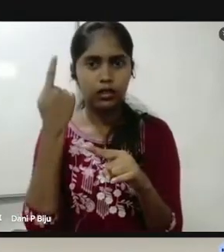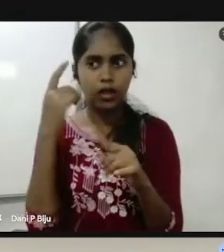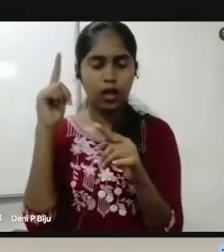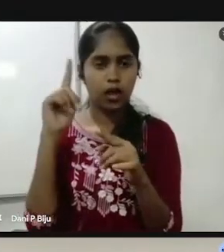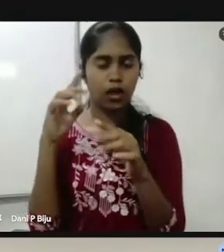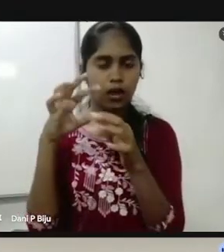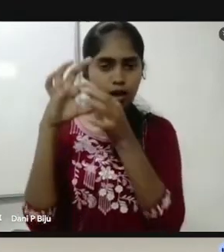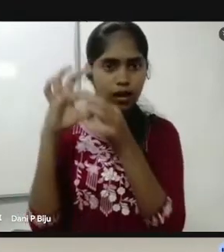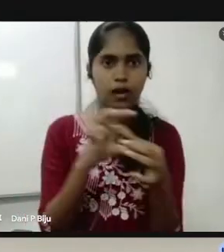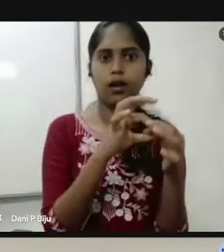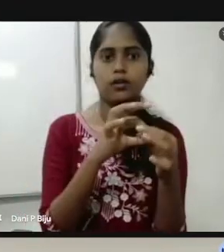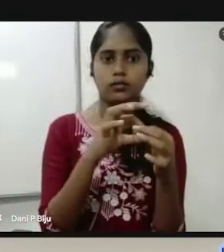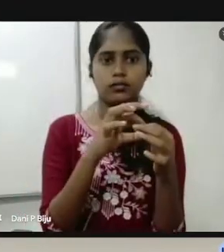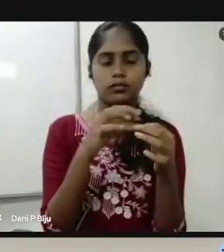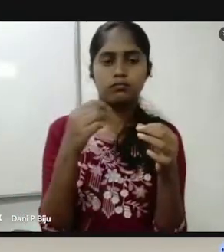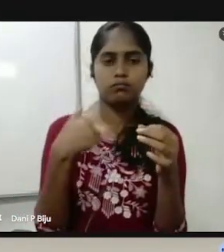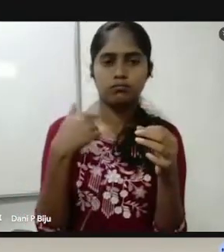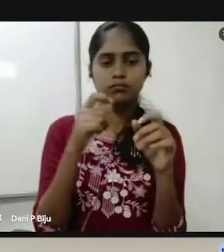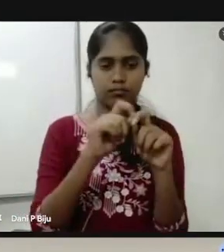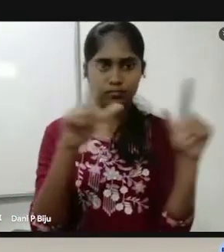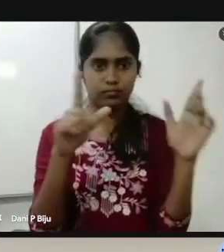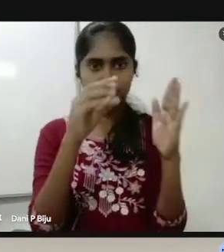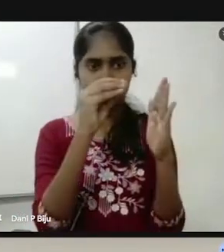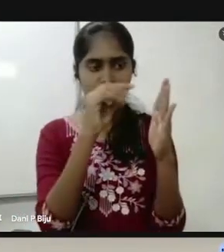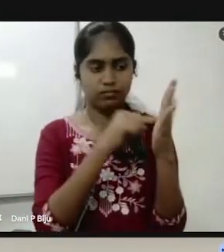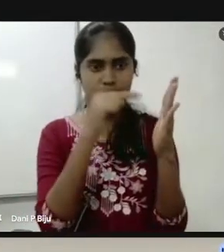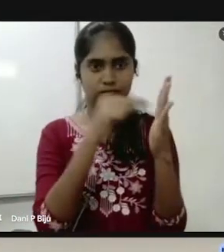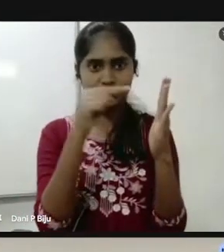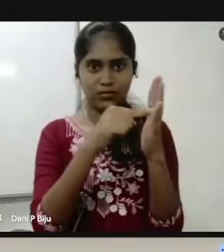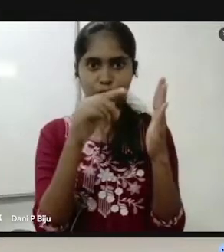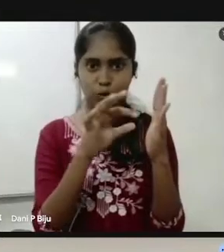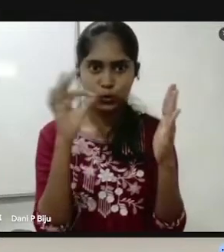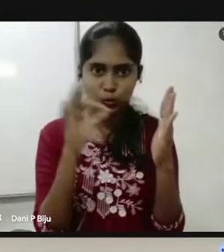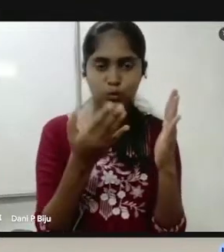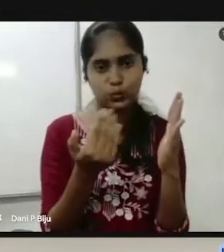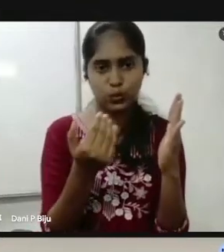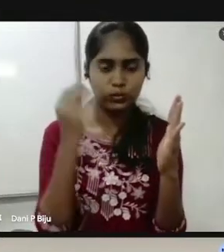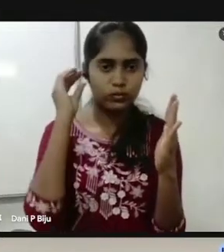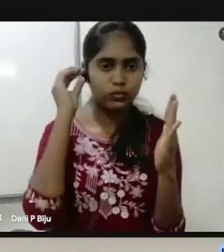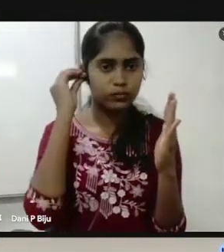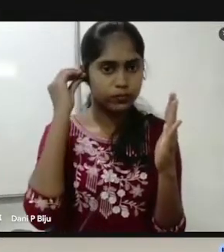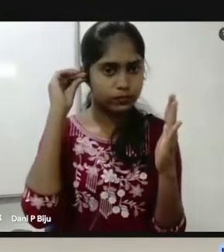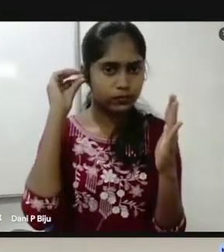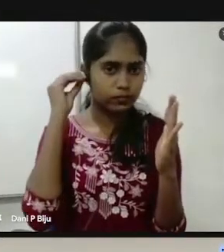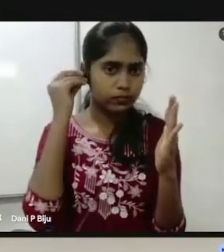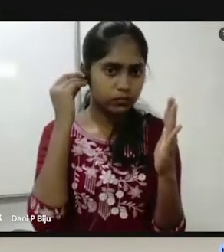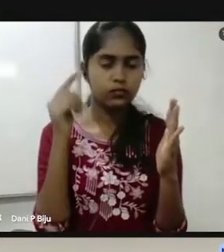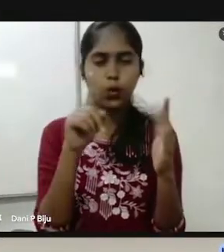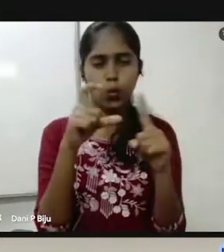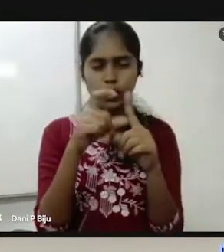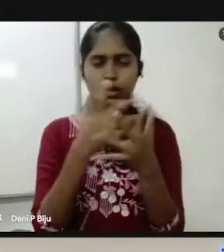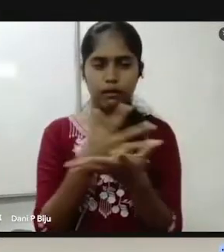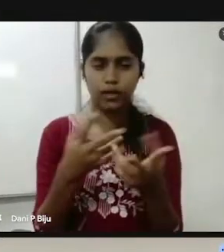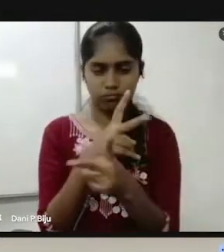എന്താണോ പറയാനുള്ളത് ആ ഒരു ഇത് സെലക്ട് ചെയ്യാനും ഒക്കെ ഉള്ള ഒരു അവസരമുള്ള ഒരു ഡിവൈസ് അങ്ങനെയൊക്കെ ഡെവലപ്പ്